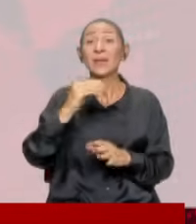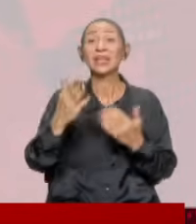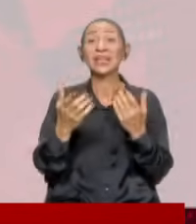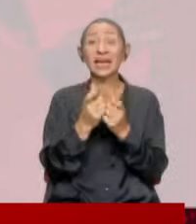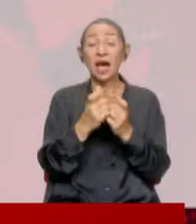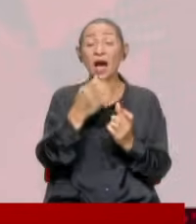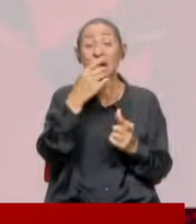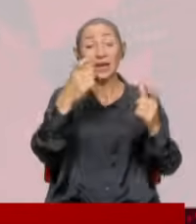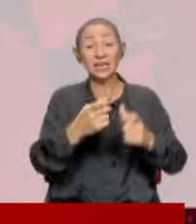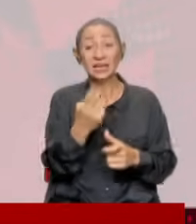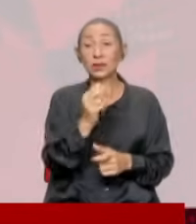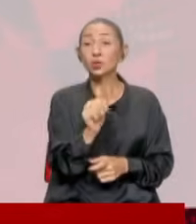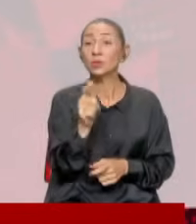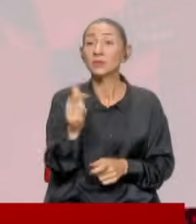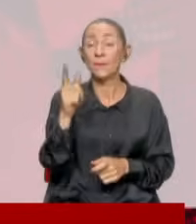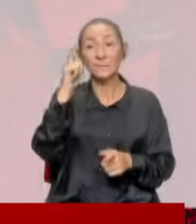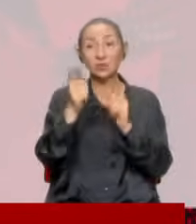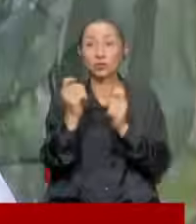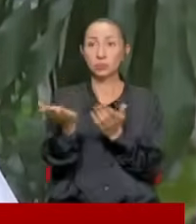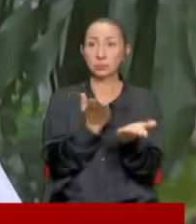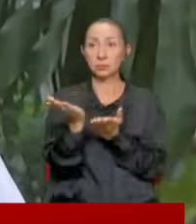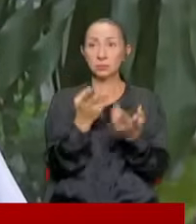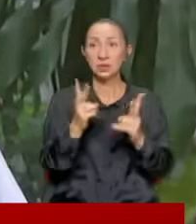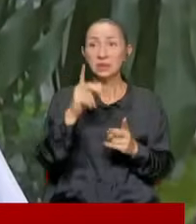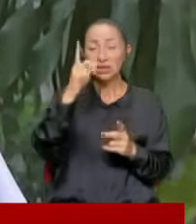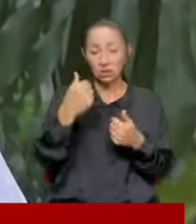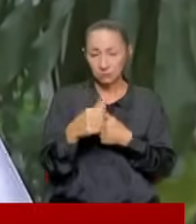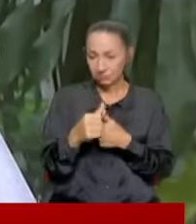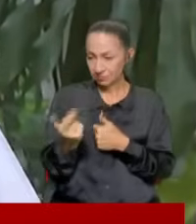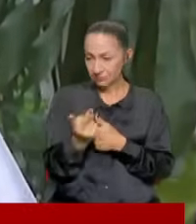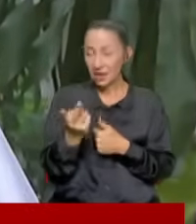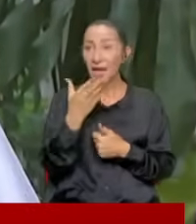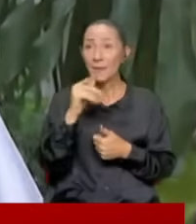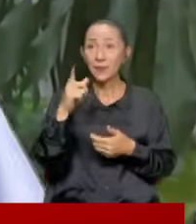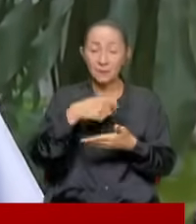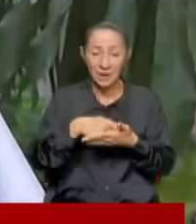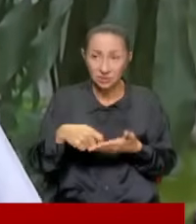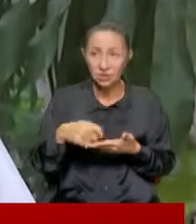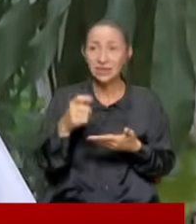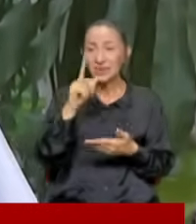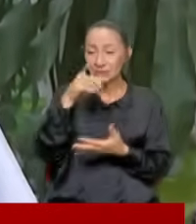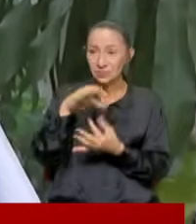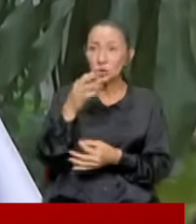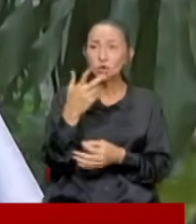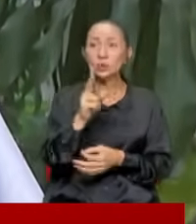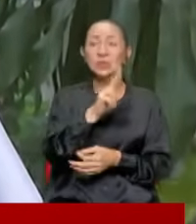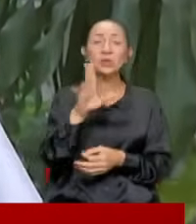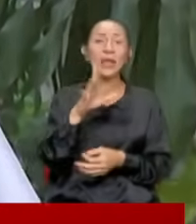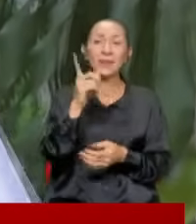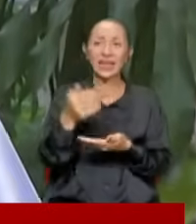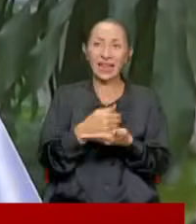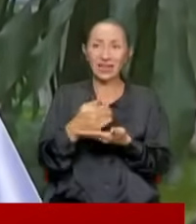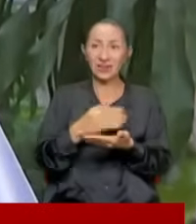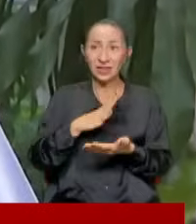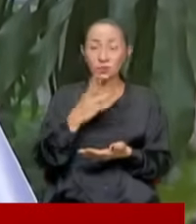Derneği de Ankara'daki 7 şubesinden başvuru alıyor sadece karı koca yaşayan emekli Ailesi kişi başına düşen 3750 lira bir